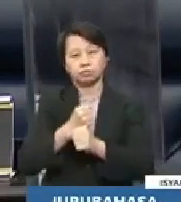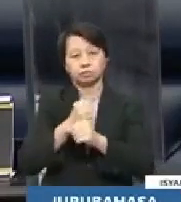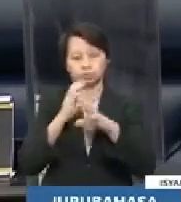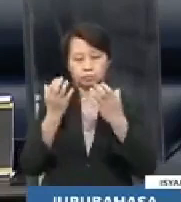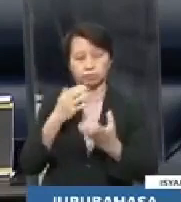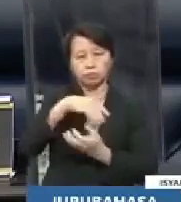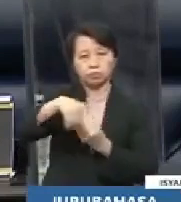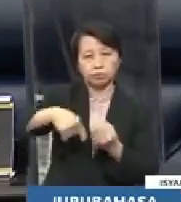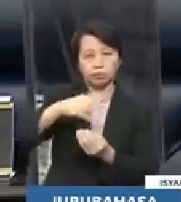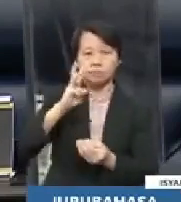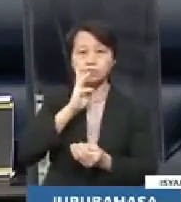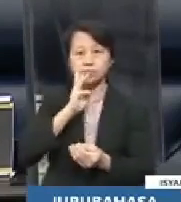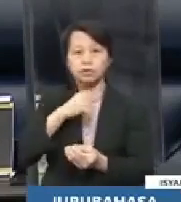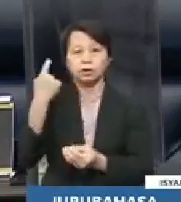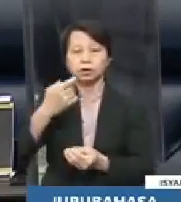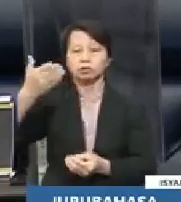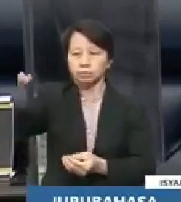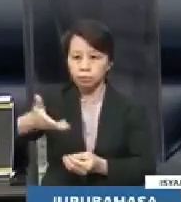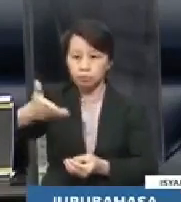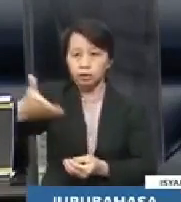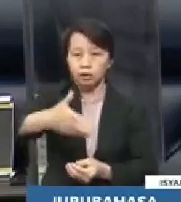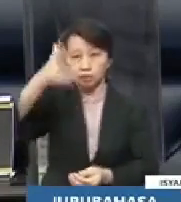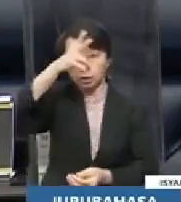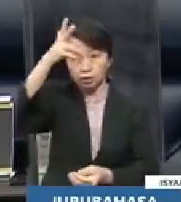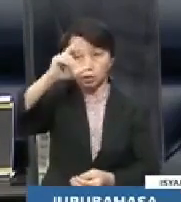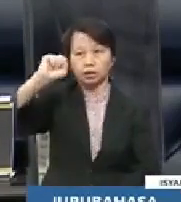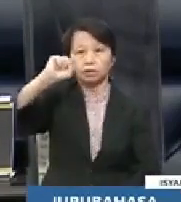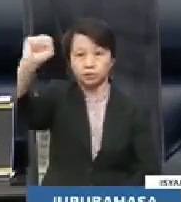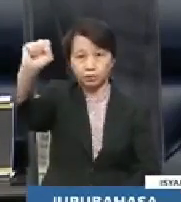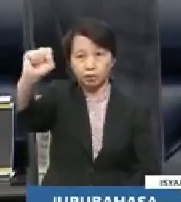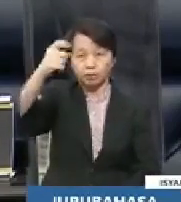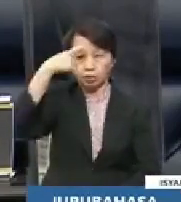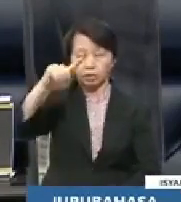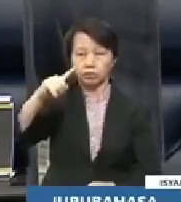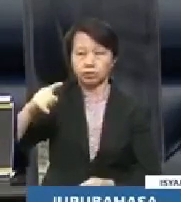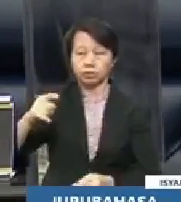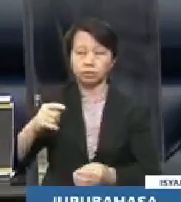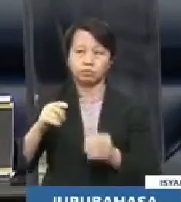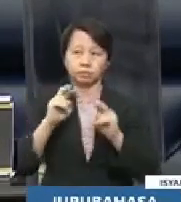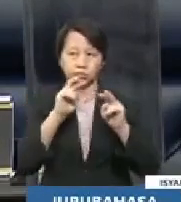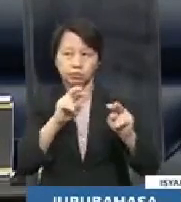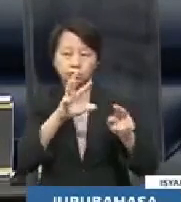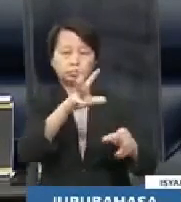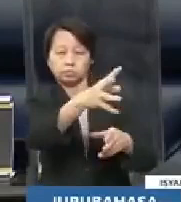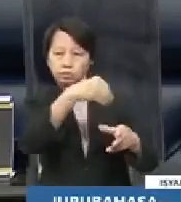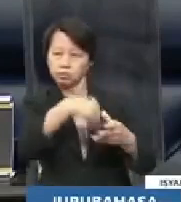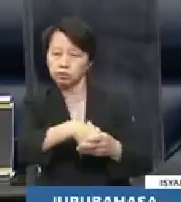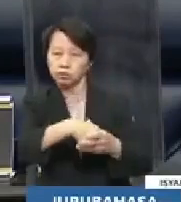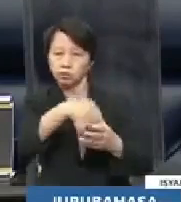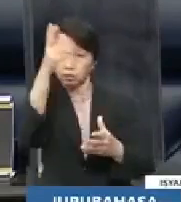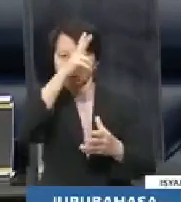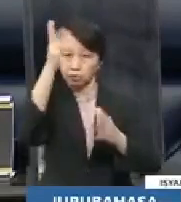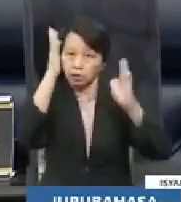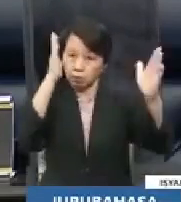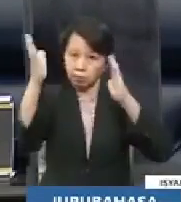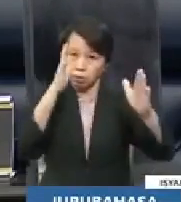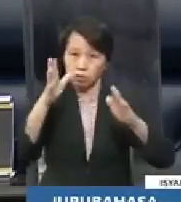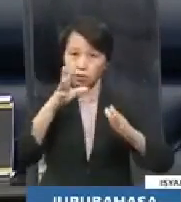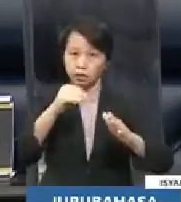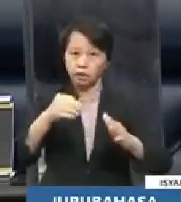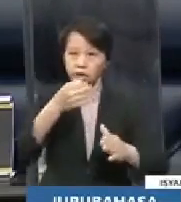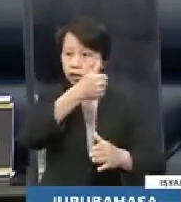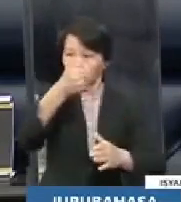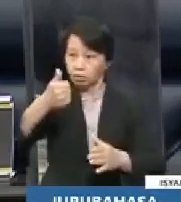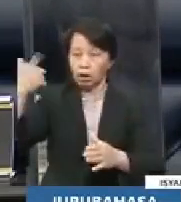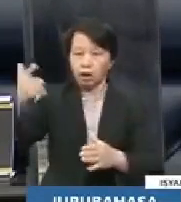base juga sentiasa mengandung adukan kerajaan negeri Sabah untuk rojok dan melibatkan kremes ke Tuhan dan